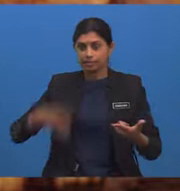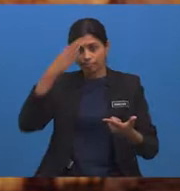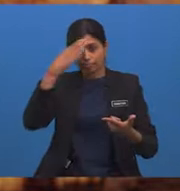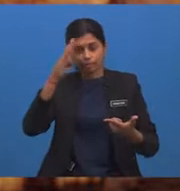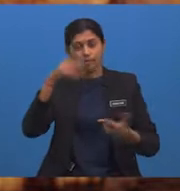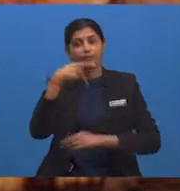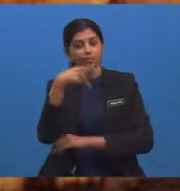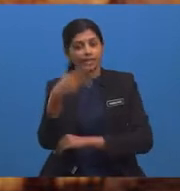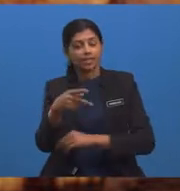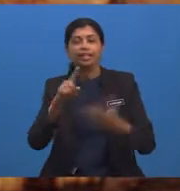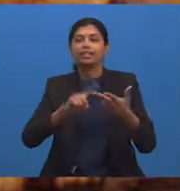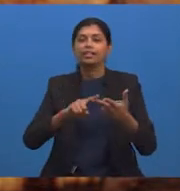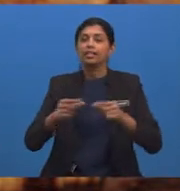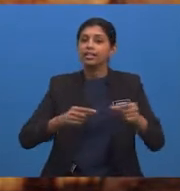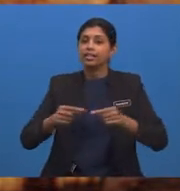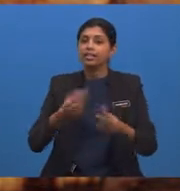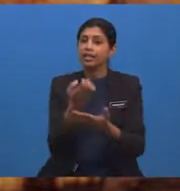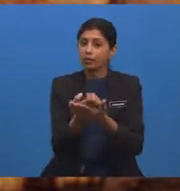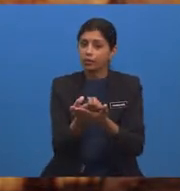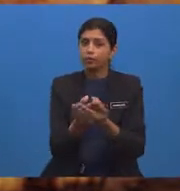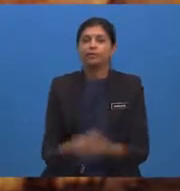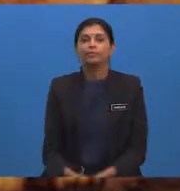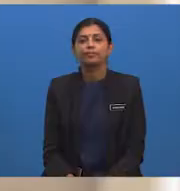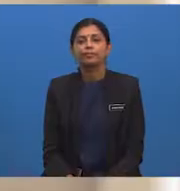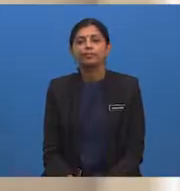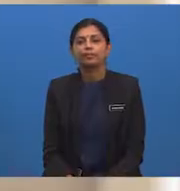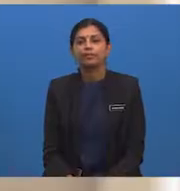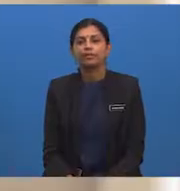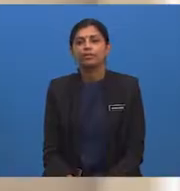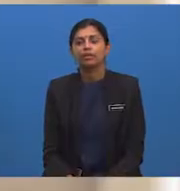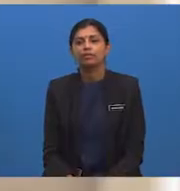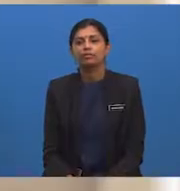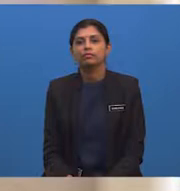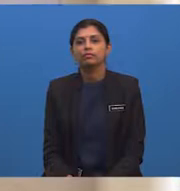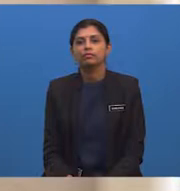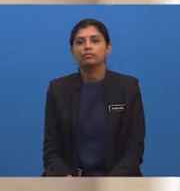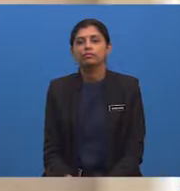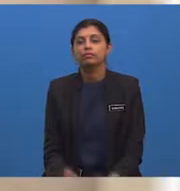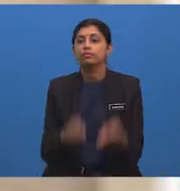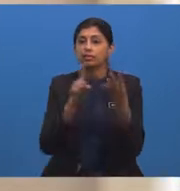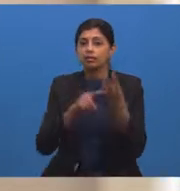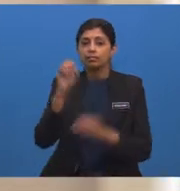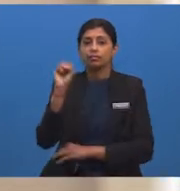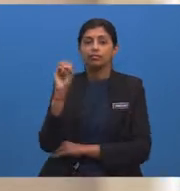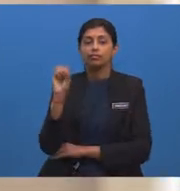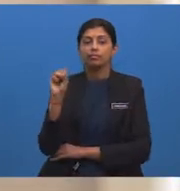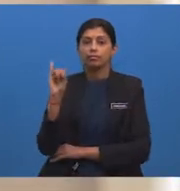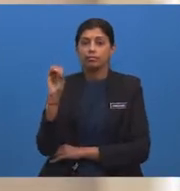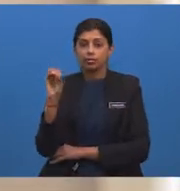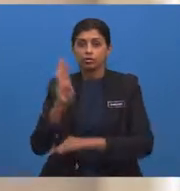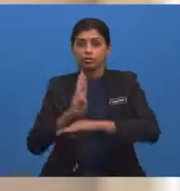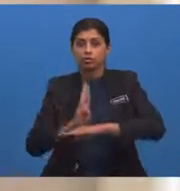ekonomi. Untuk faktor seterusnya, kita akan belajar mengenai faktor perkembangan sosiobudaya di kerajaan alam